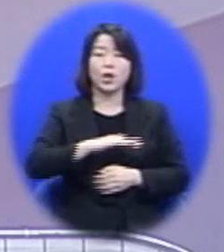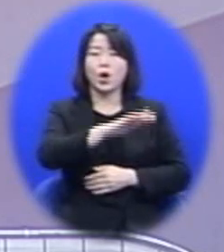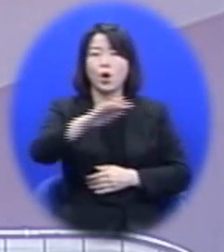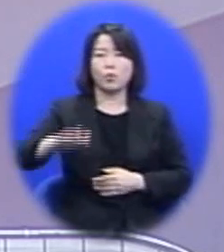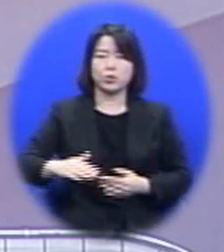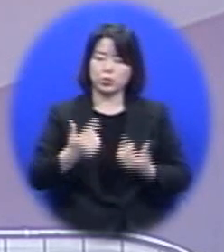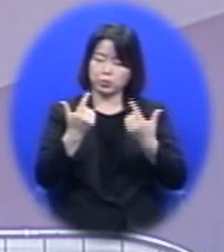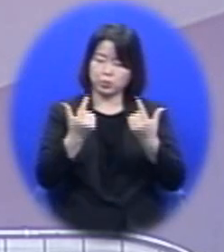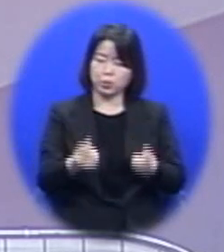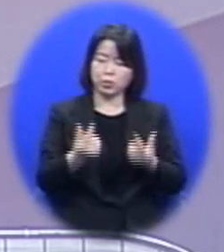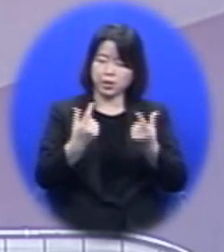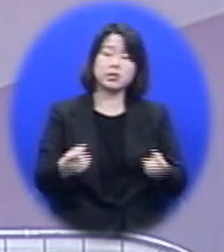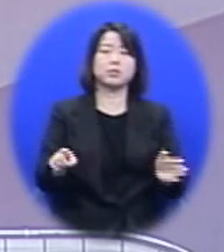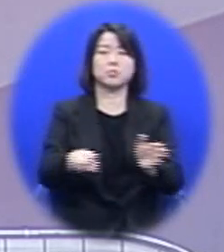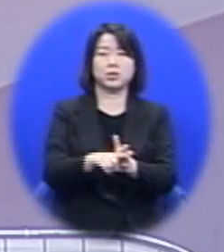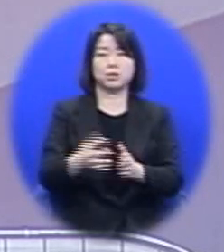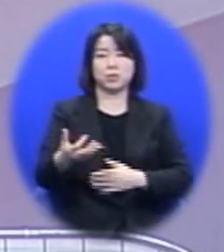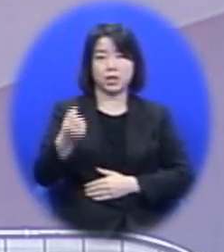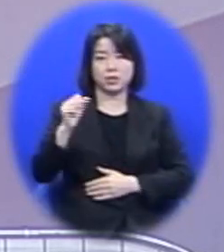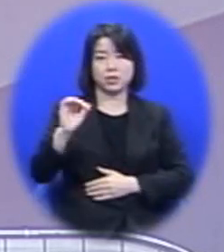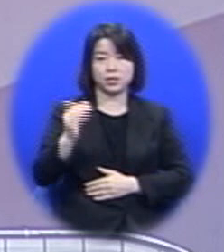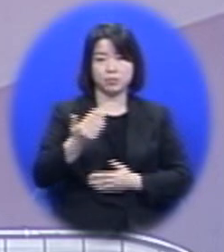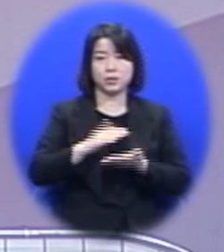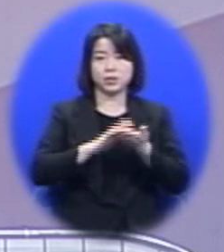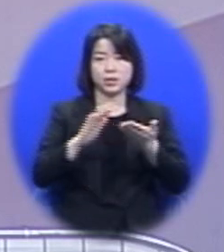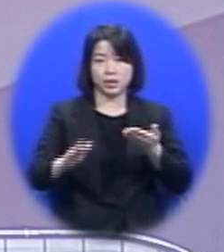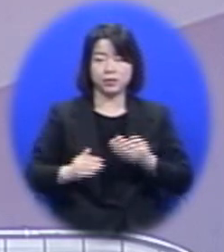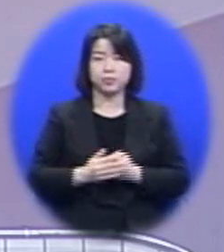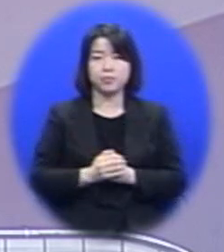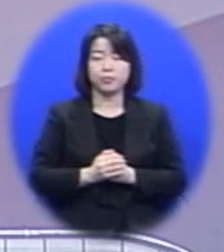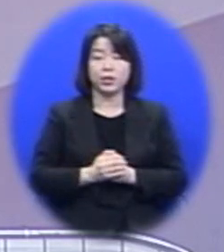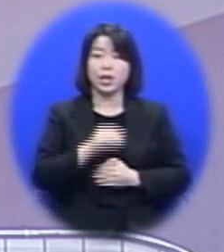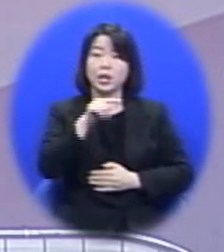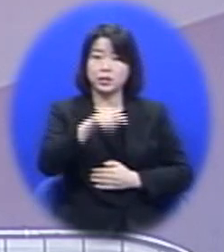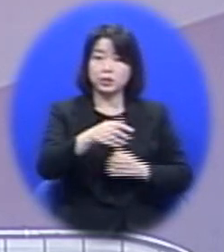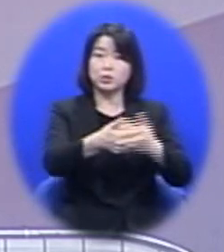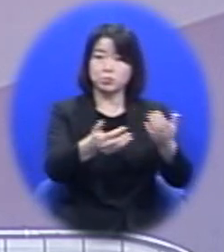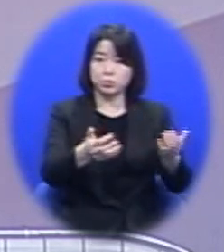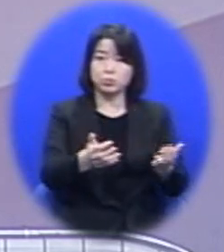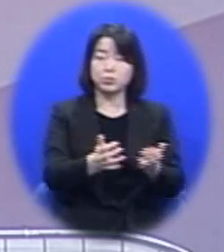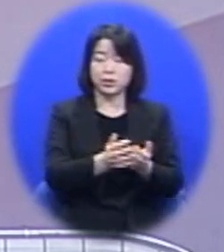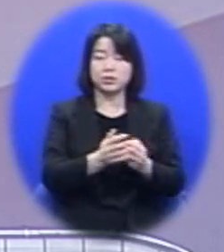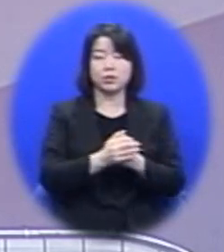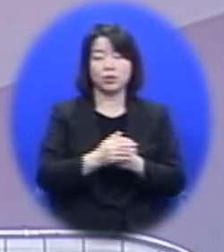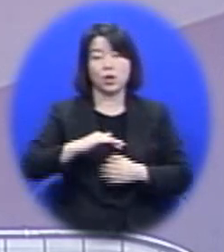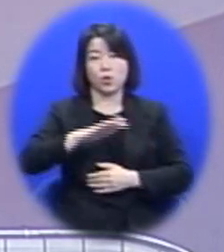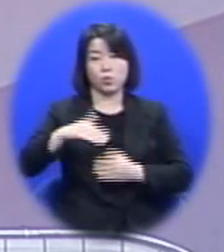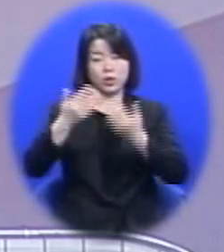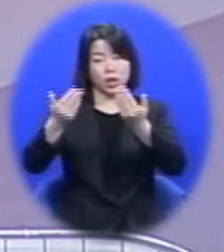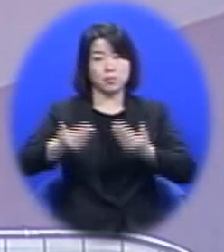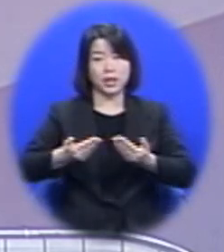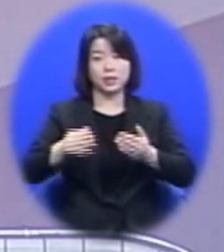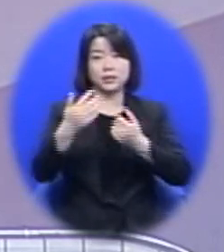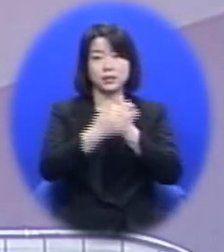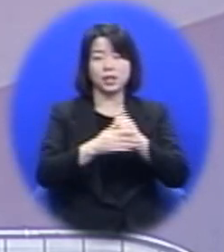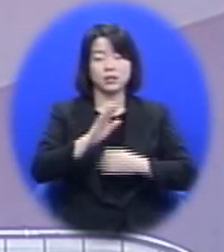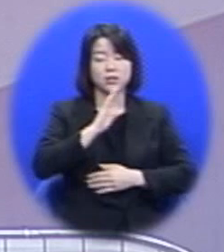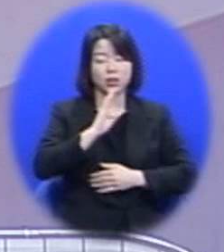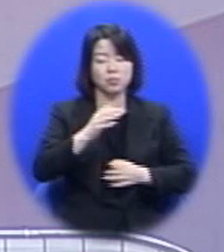우리도 똑같은 믿음을 가져야 합니다. 그런 점에서 우리가 받은 은혜는 정말 놀라운